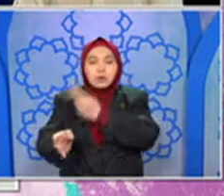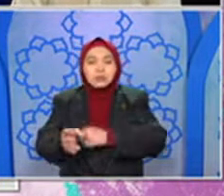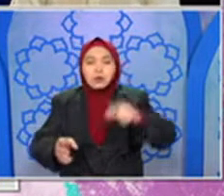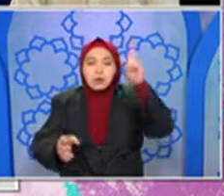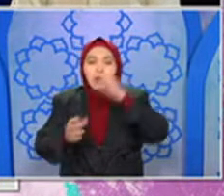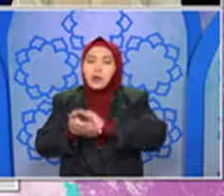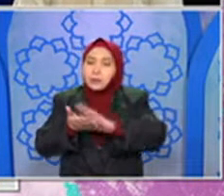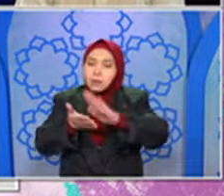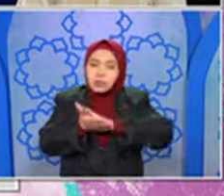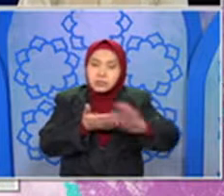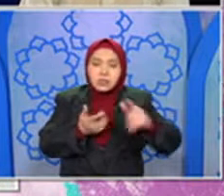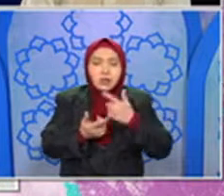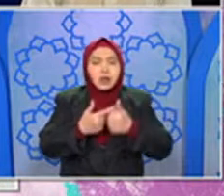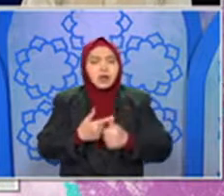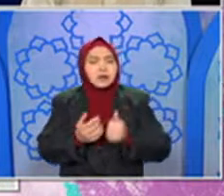ويزكيهم